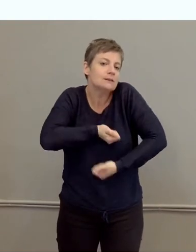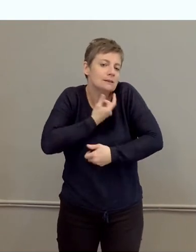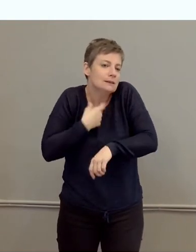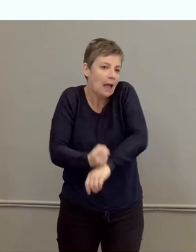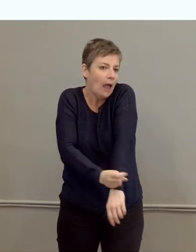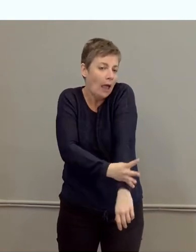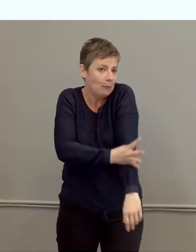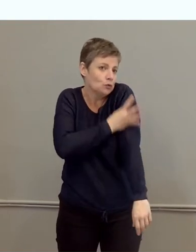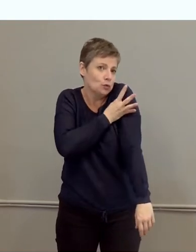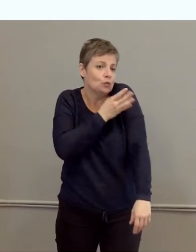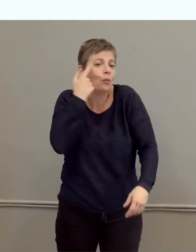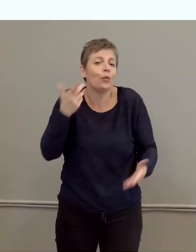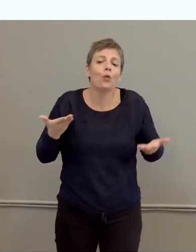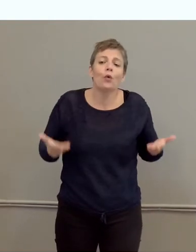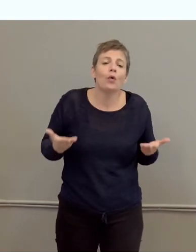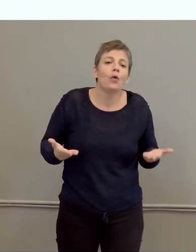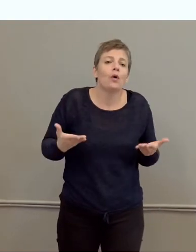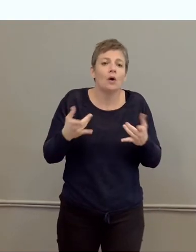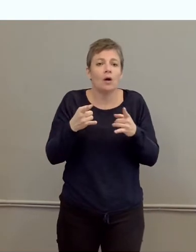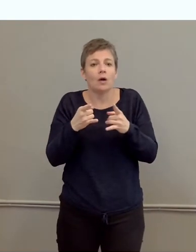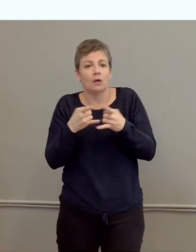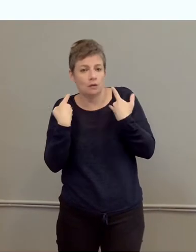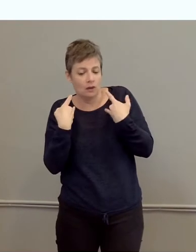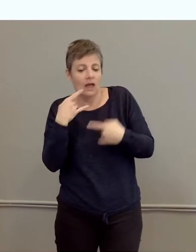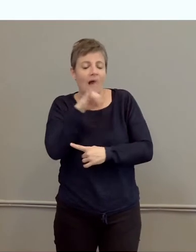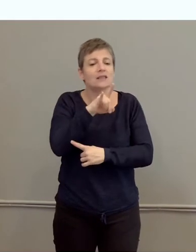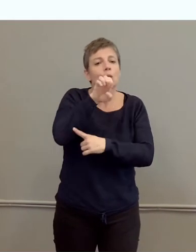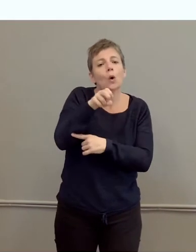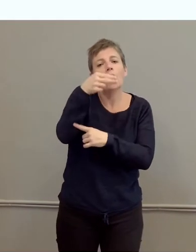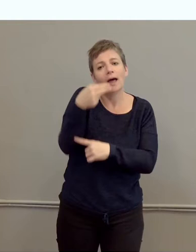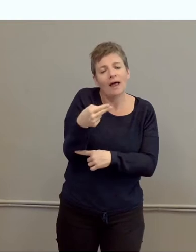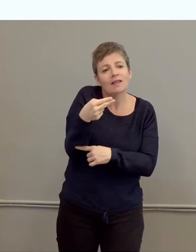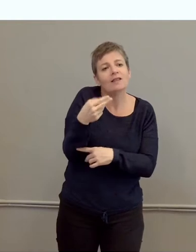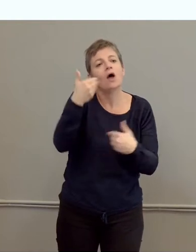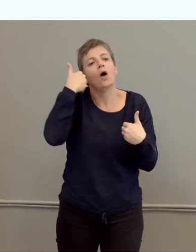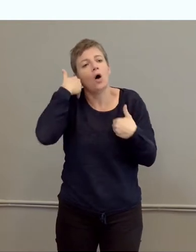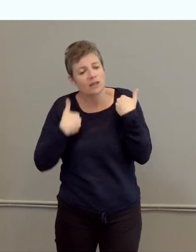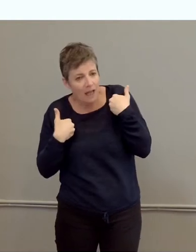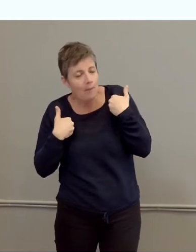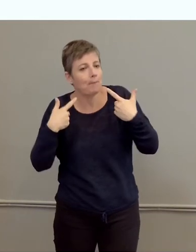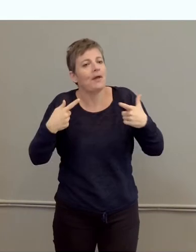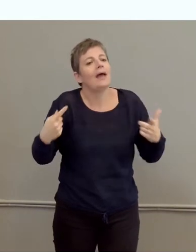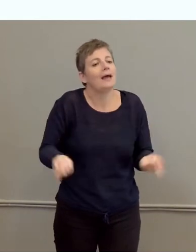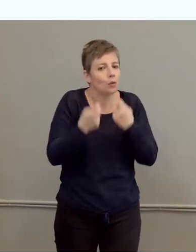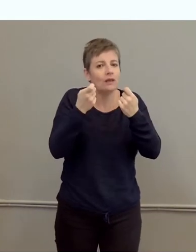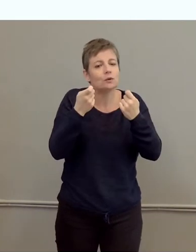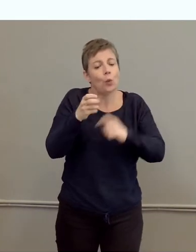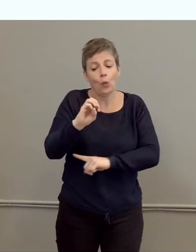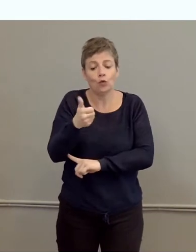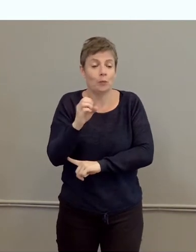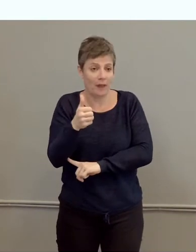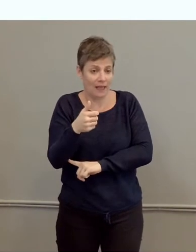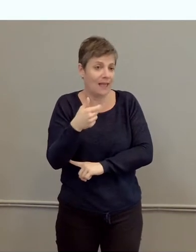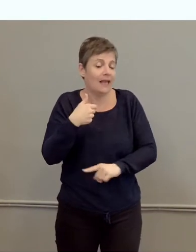travers le lancement de la chaire HEN « Handicap, éducation numérique » pour parler d'un thème qui m'est si